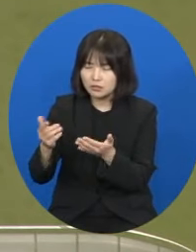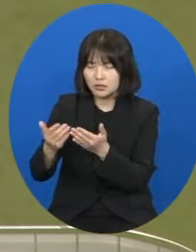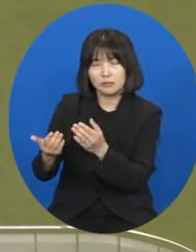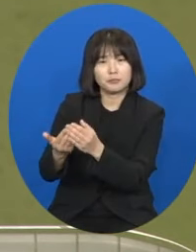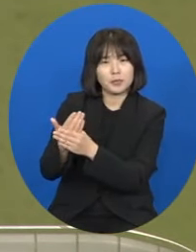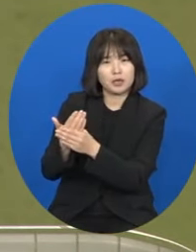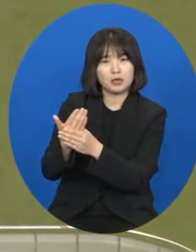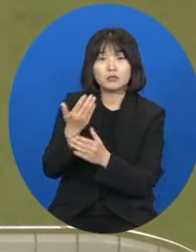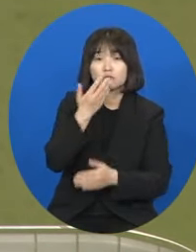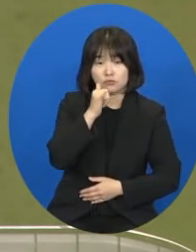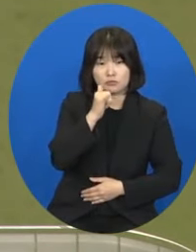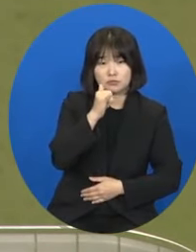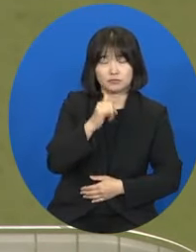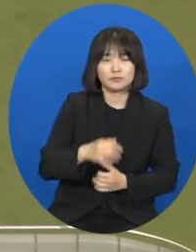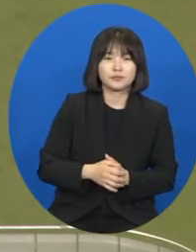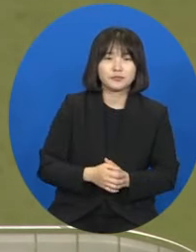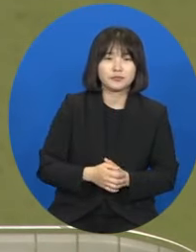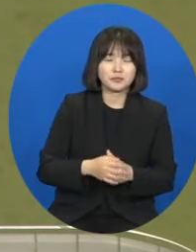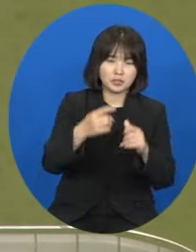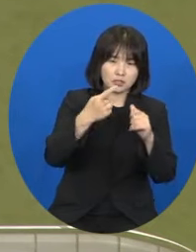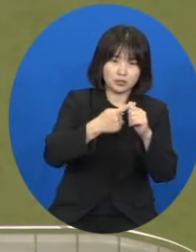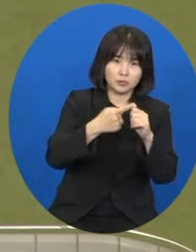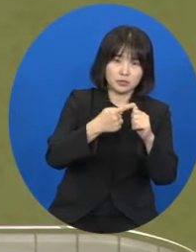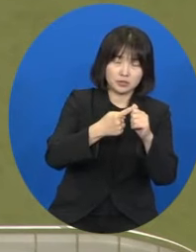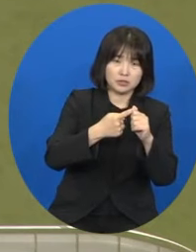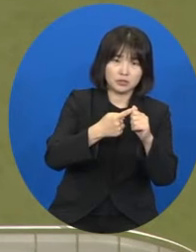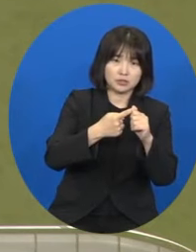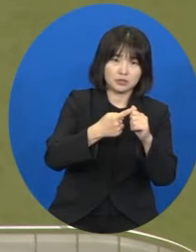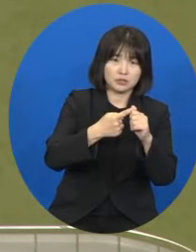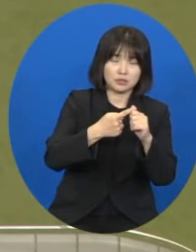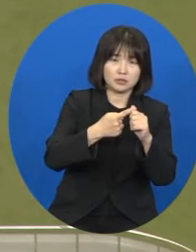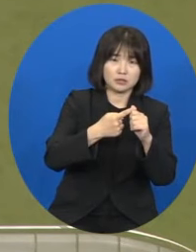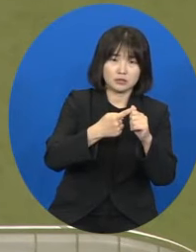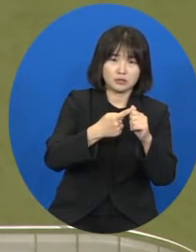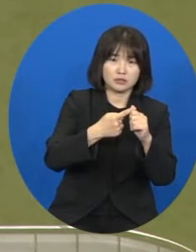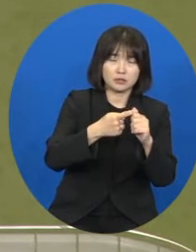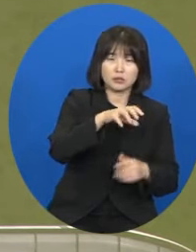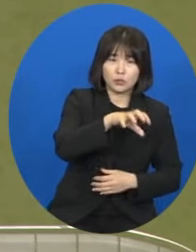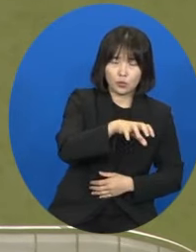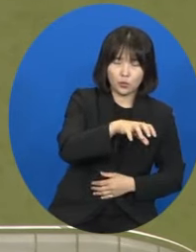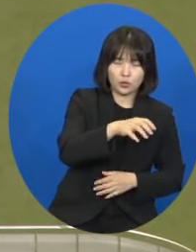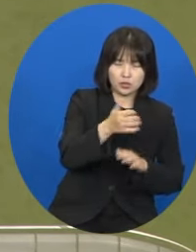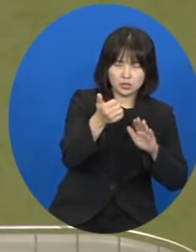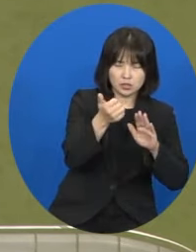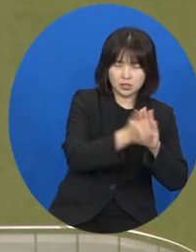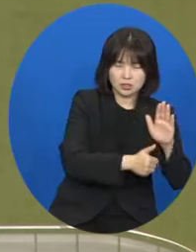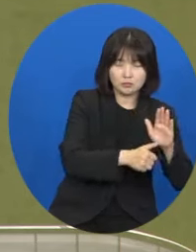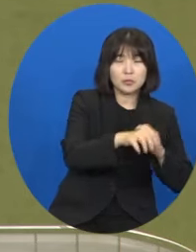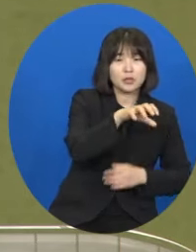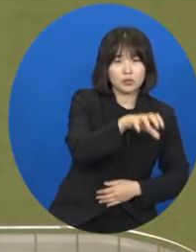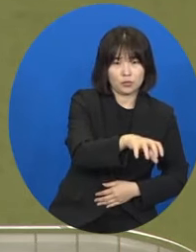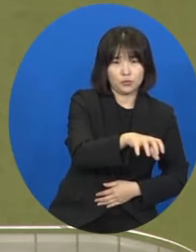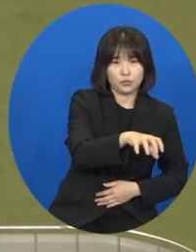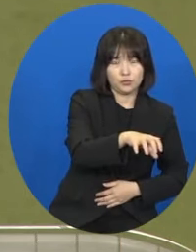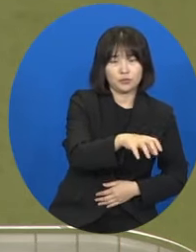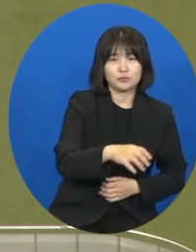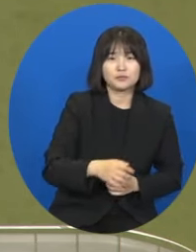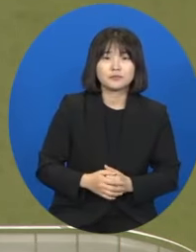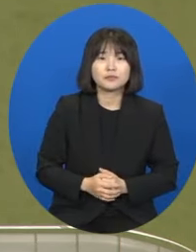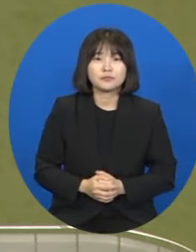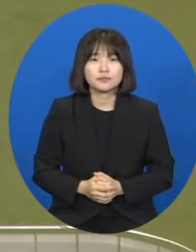있어요. 첫 번째 에베네셀, 패배의 상징, 실패의 상징.